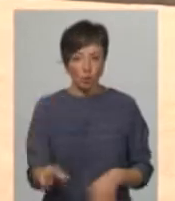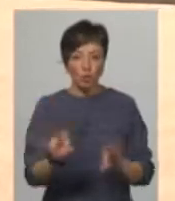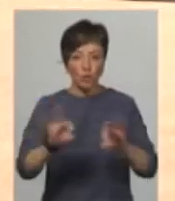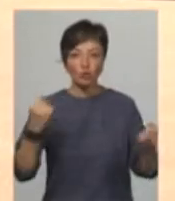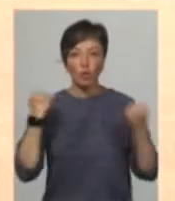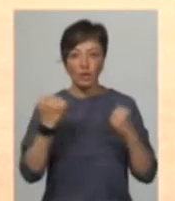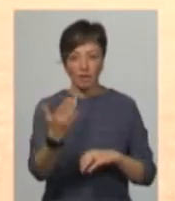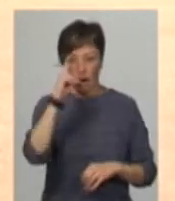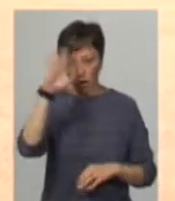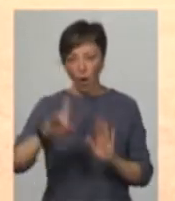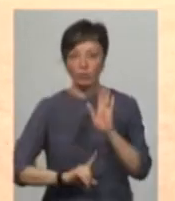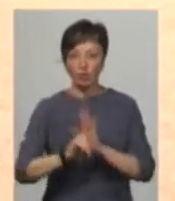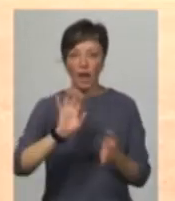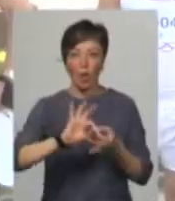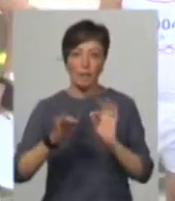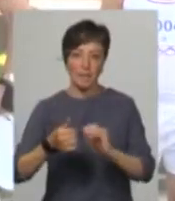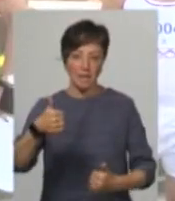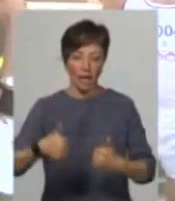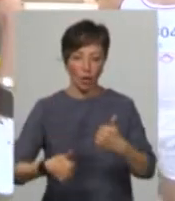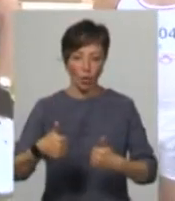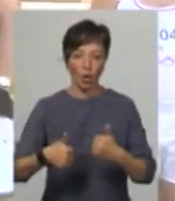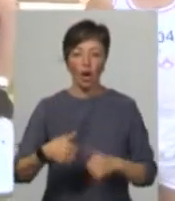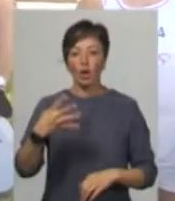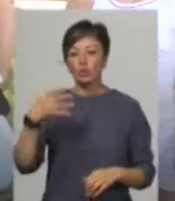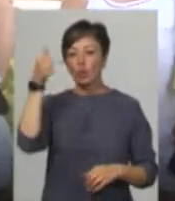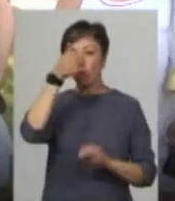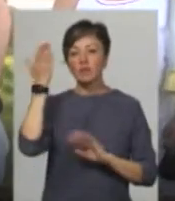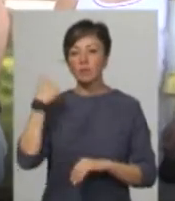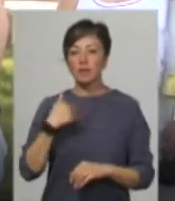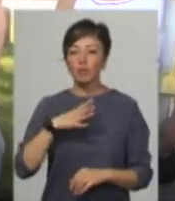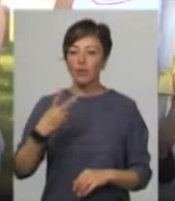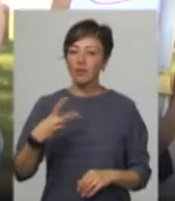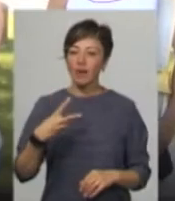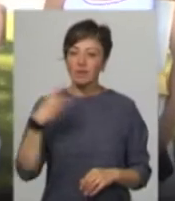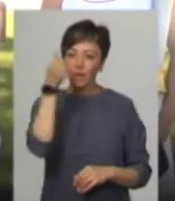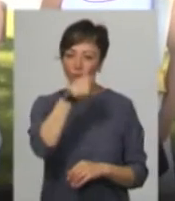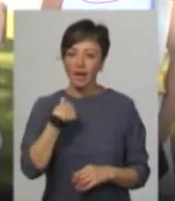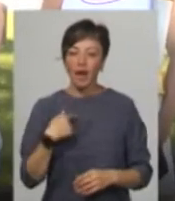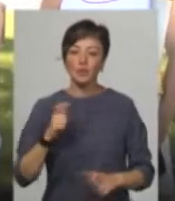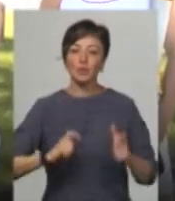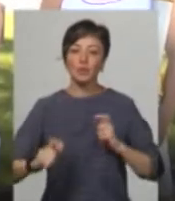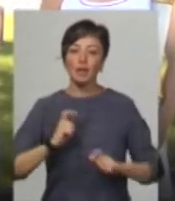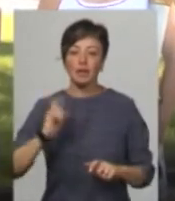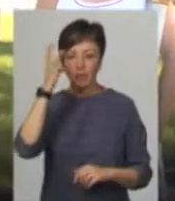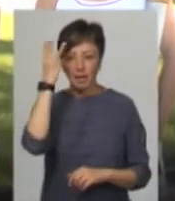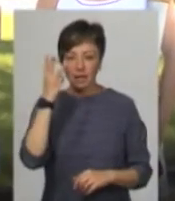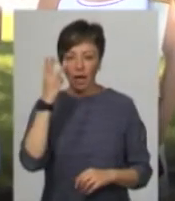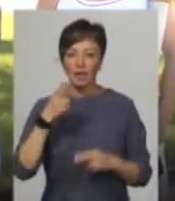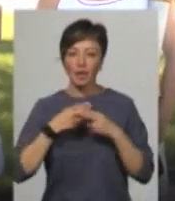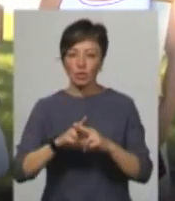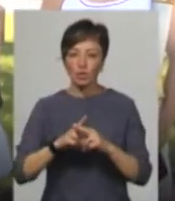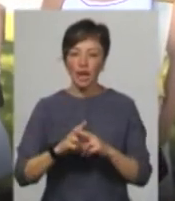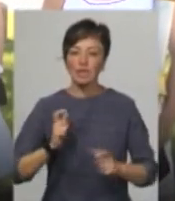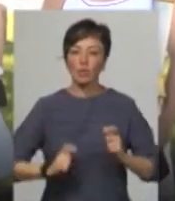кар'єра розпочалась саме із Олімпійських ігор. 40 років назад мені було 20 років, я студент Хмельницького технологічного інституту